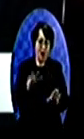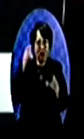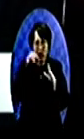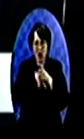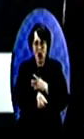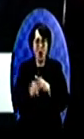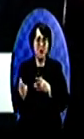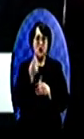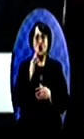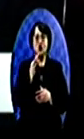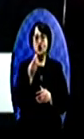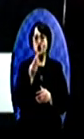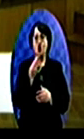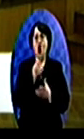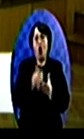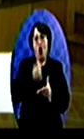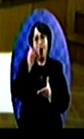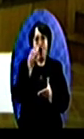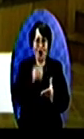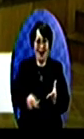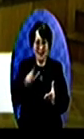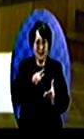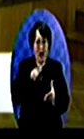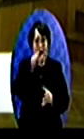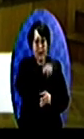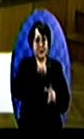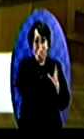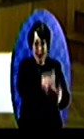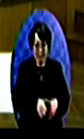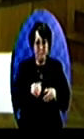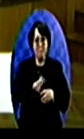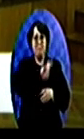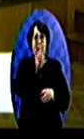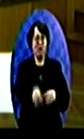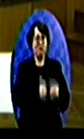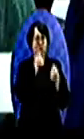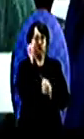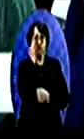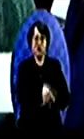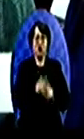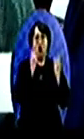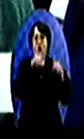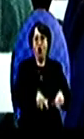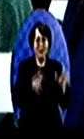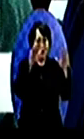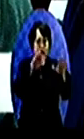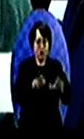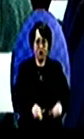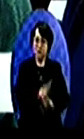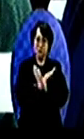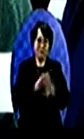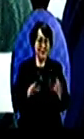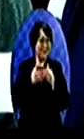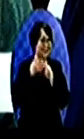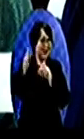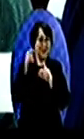орд юм байна. Гэвч алтыг нь авах гээд авдрыг нь ухна гэдэг шиг байгаль орчноо сүйдэлж, гол усаа бохирдуулж ширгэж болохгүй. Тиймээс